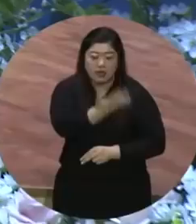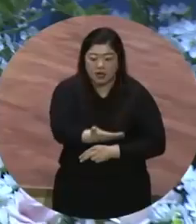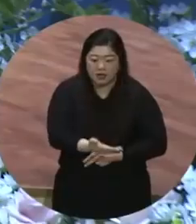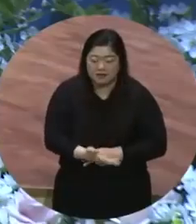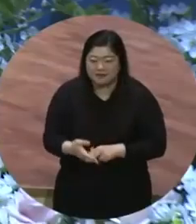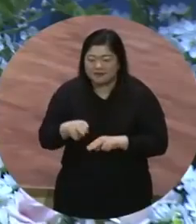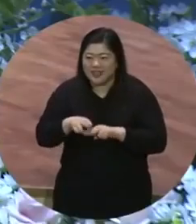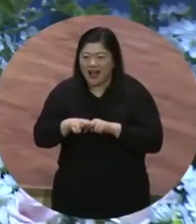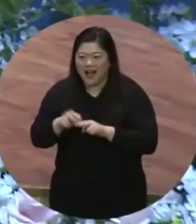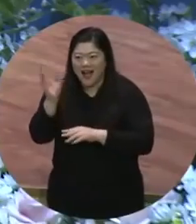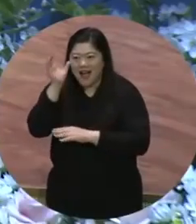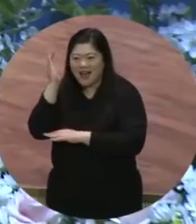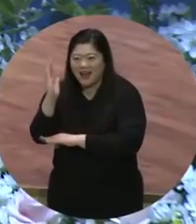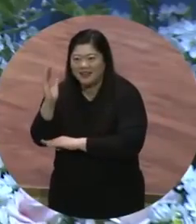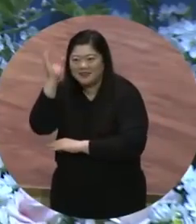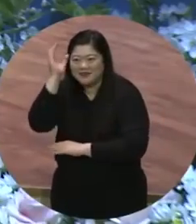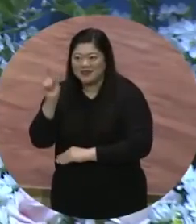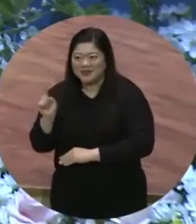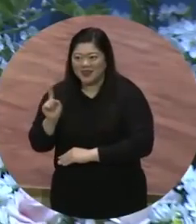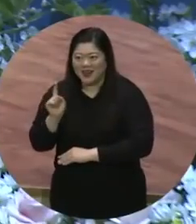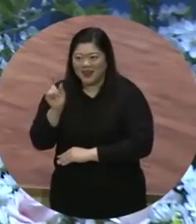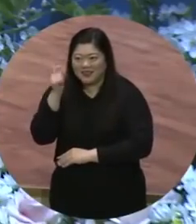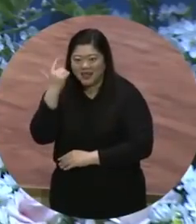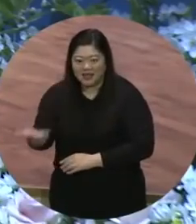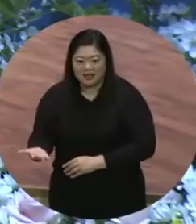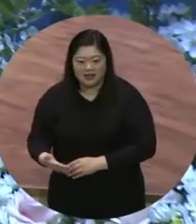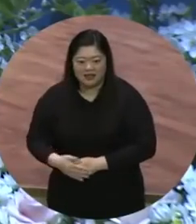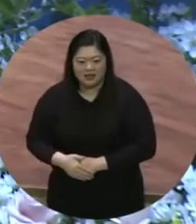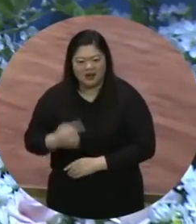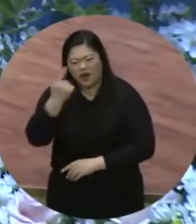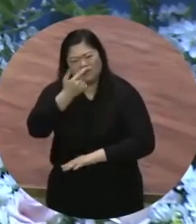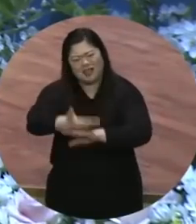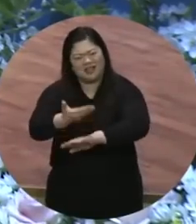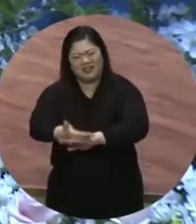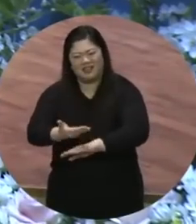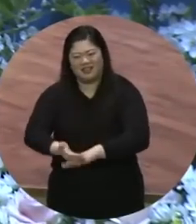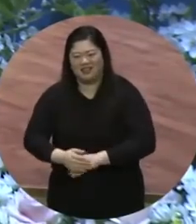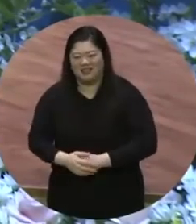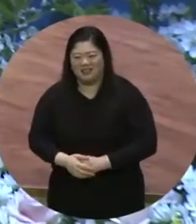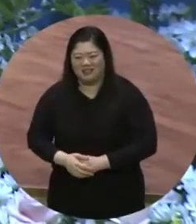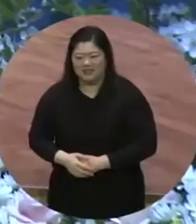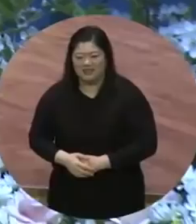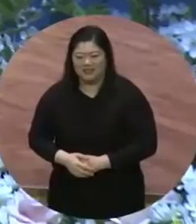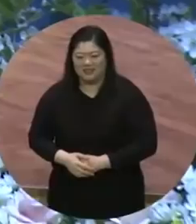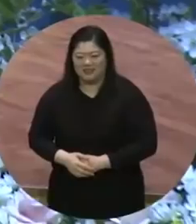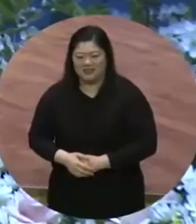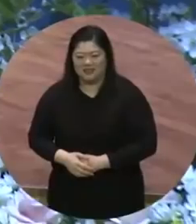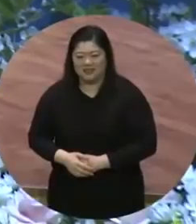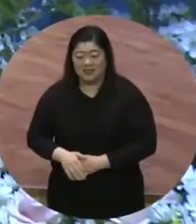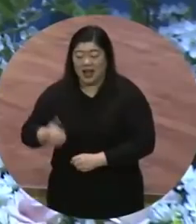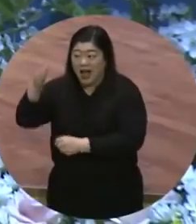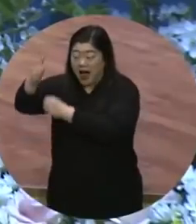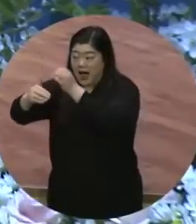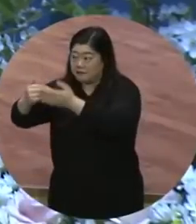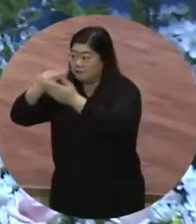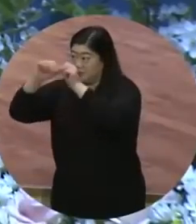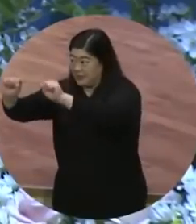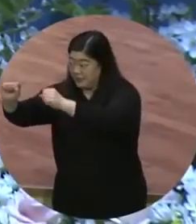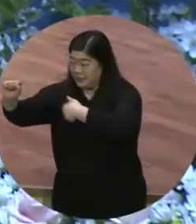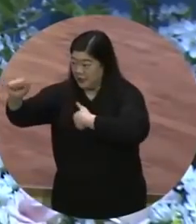바울이 우리에게 그리스도 예수 안에서 하나님에 대하여 살아있는 자로 여기를 지어다.